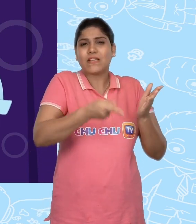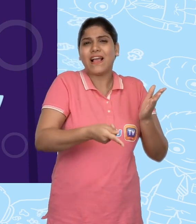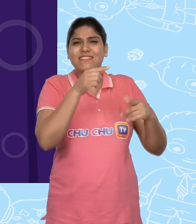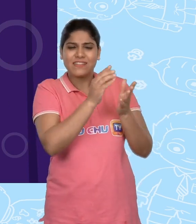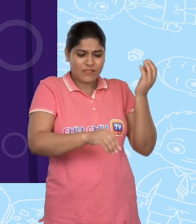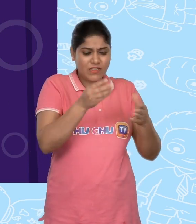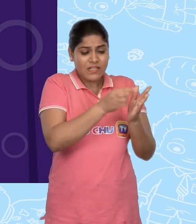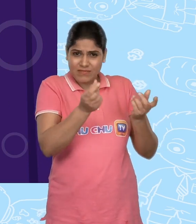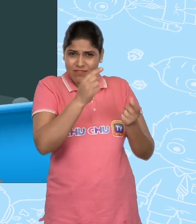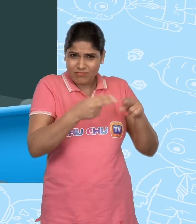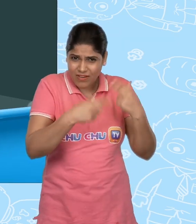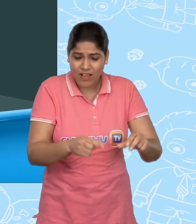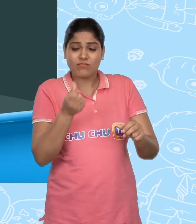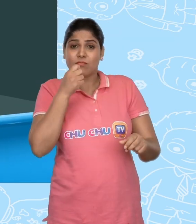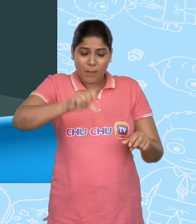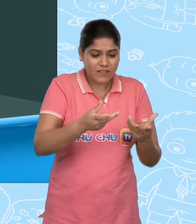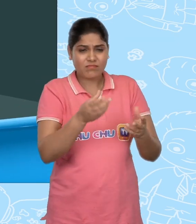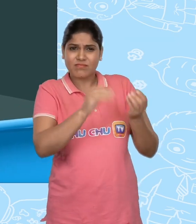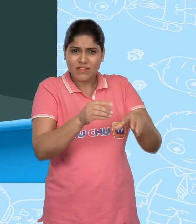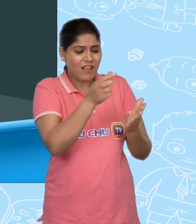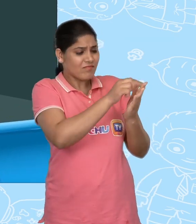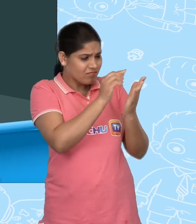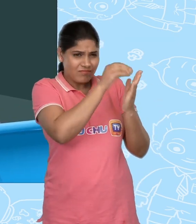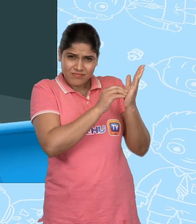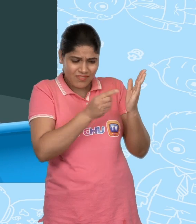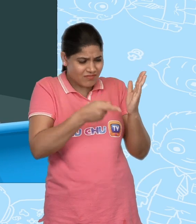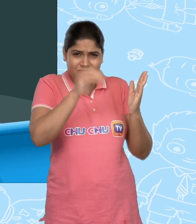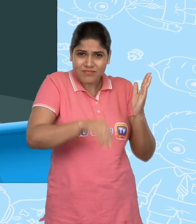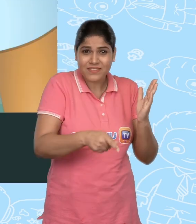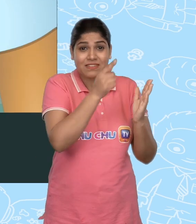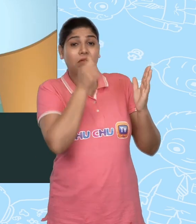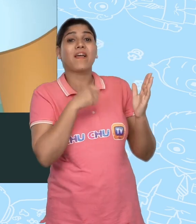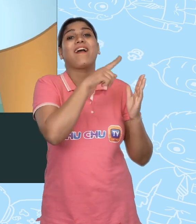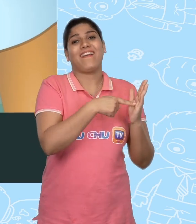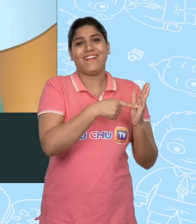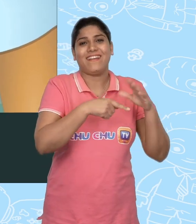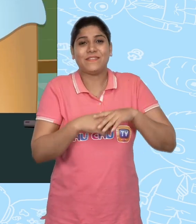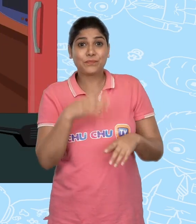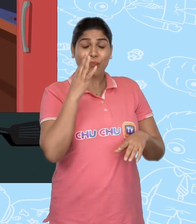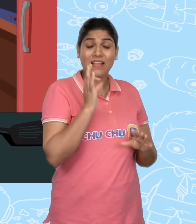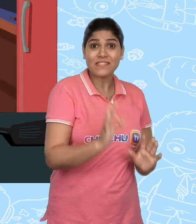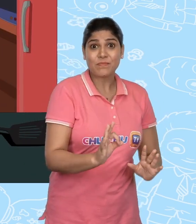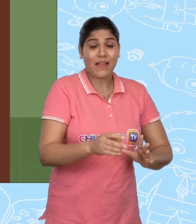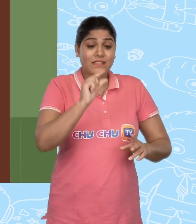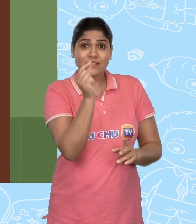की सीक्रेट रेसिपी, स्पाइसी चिकपी सैंडविच। क्या ये नाश्ते के लिए है?